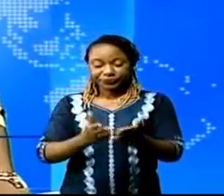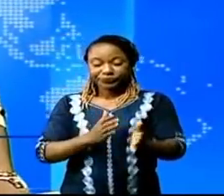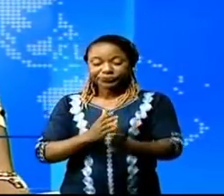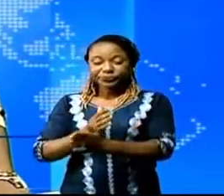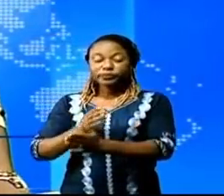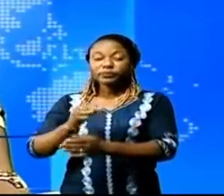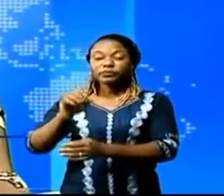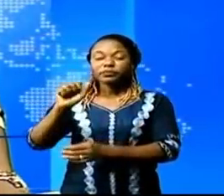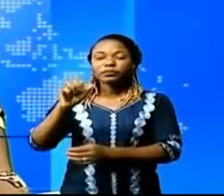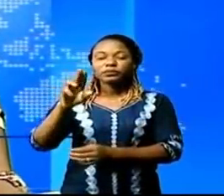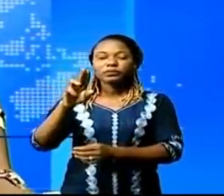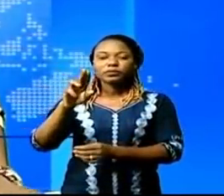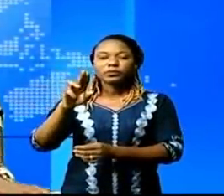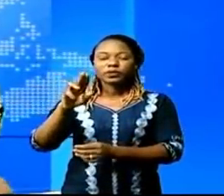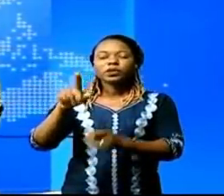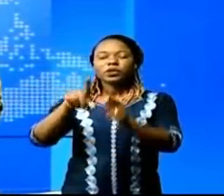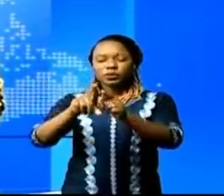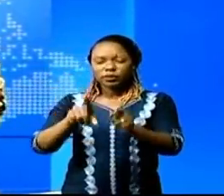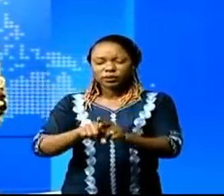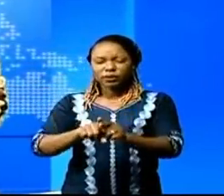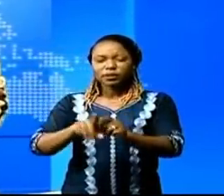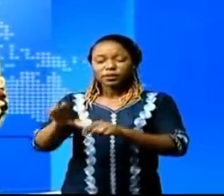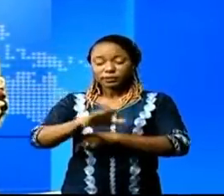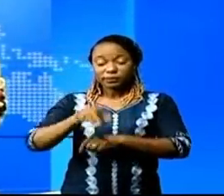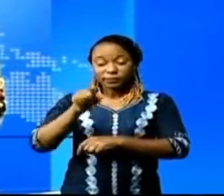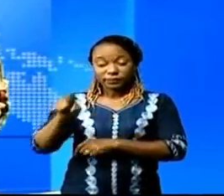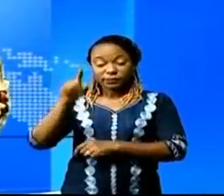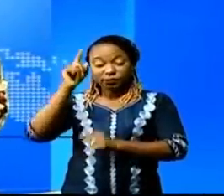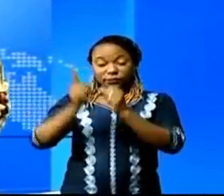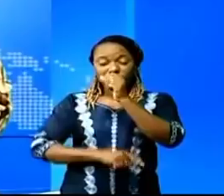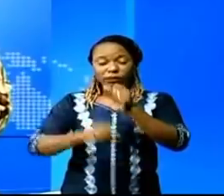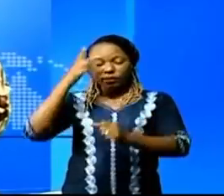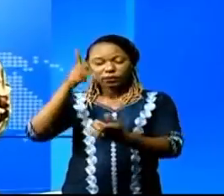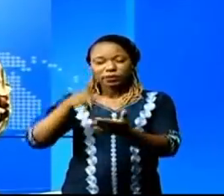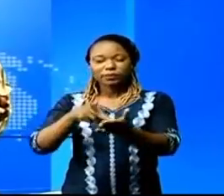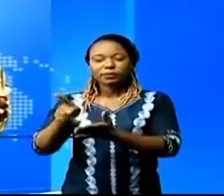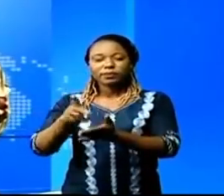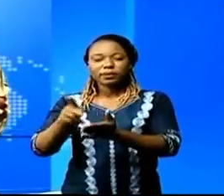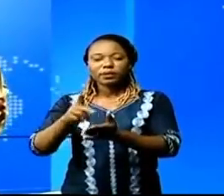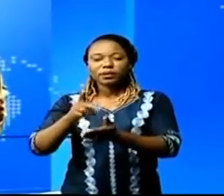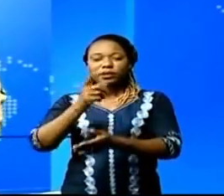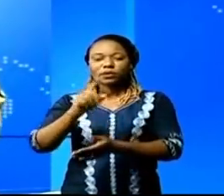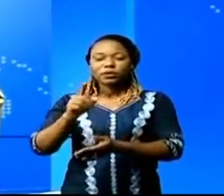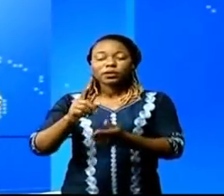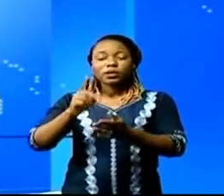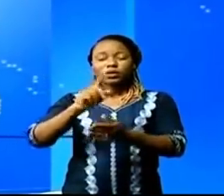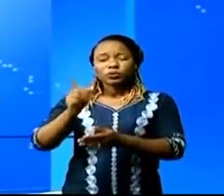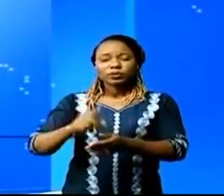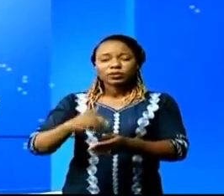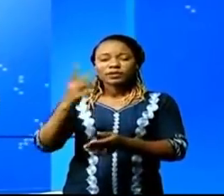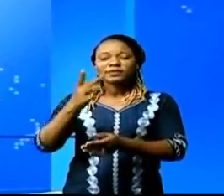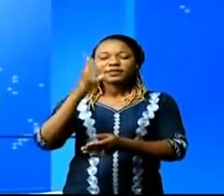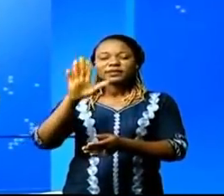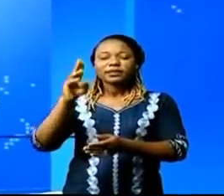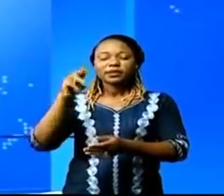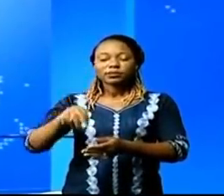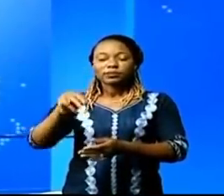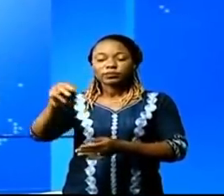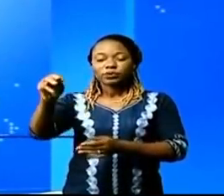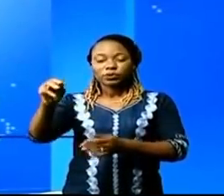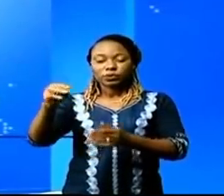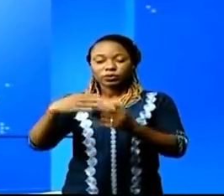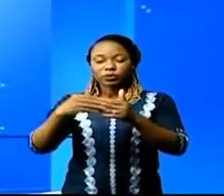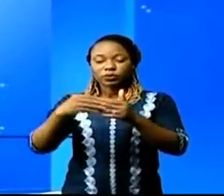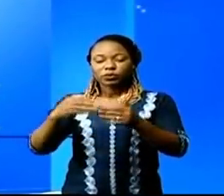L'Ouganda est condamné à verser à la République démocratique du Congo près de 325 millions de dollars américains pour le